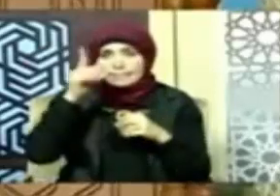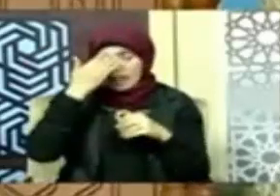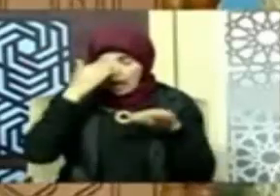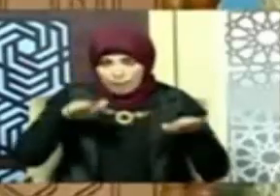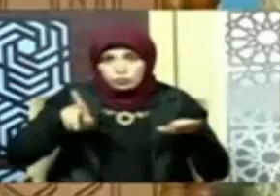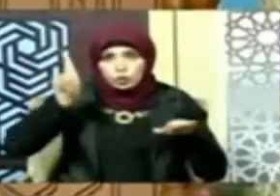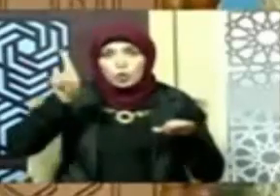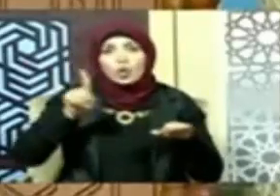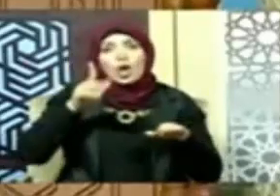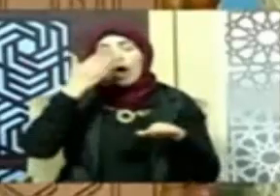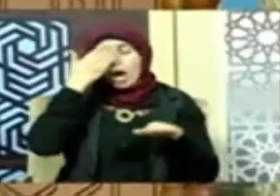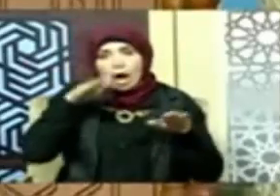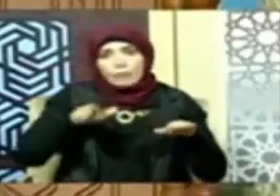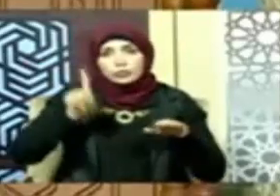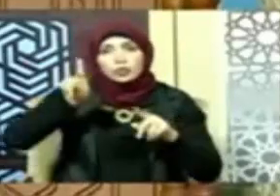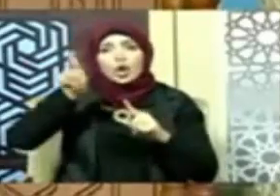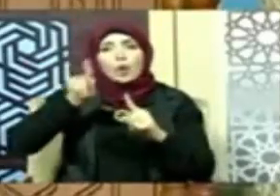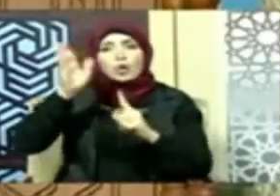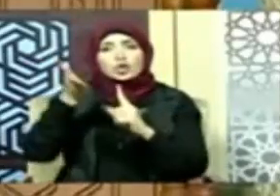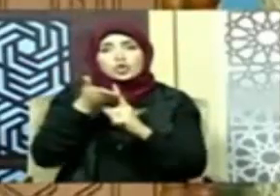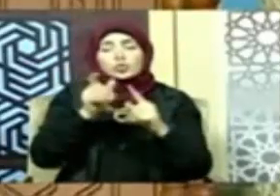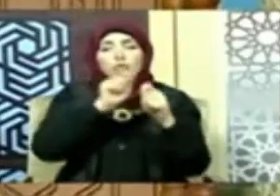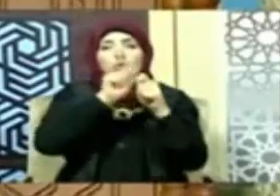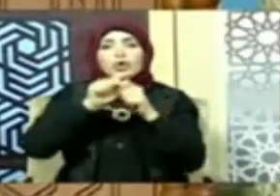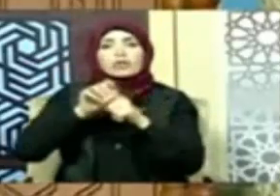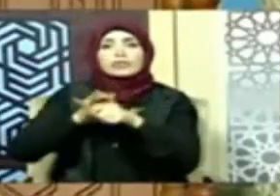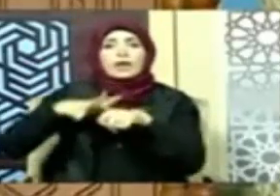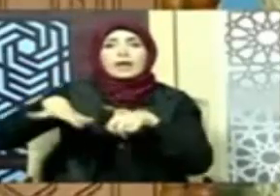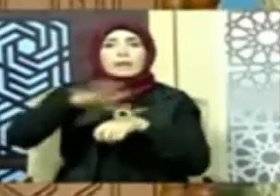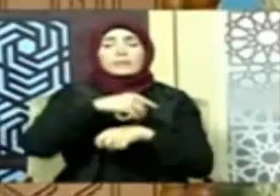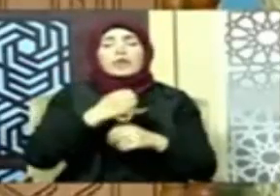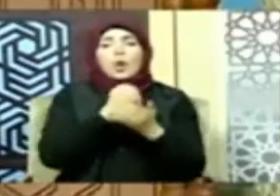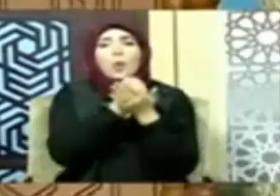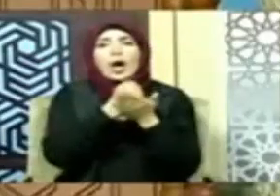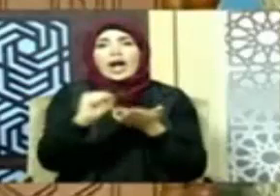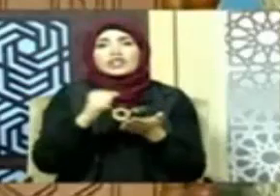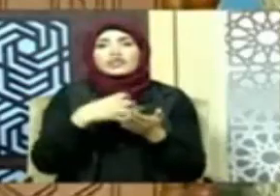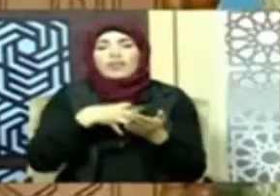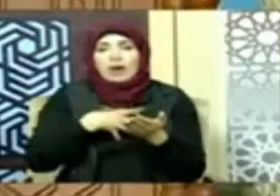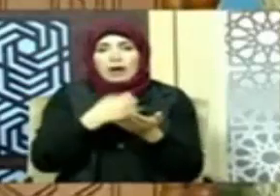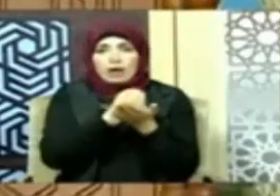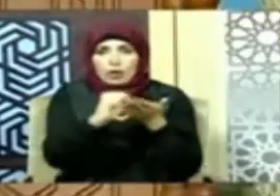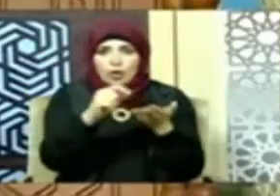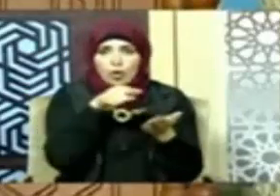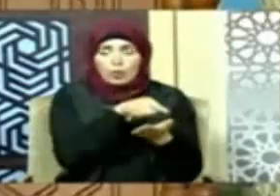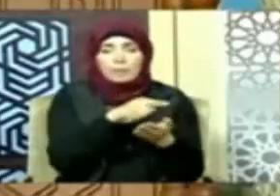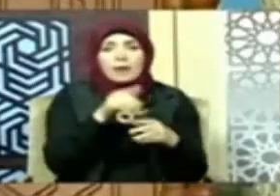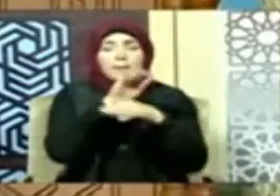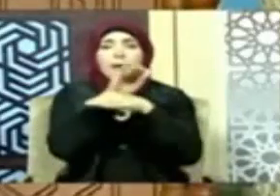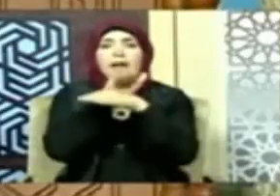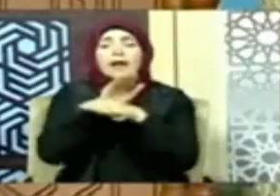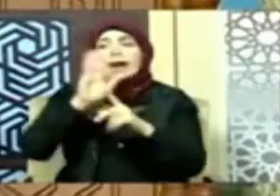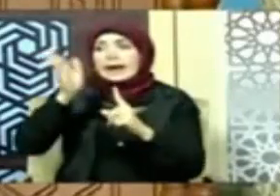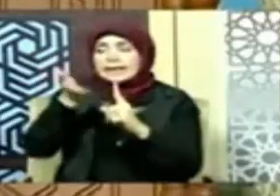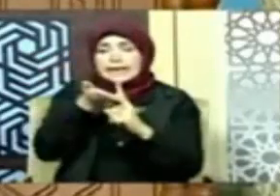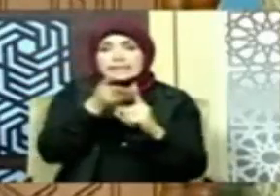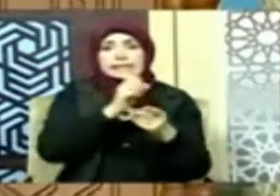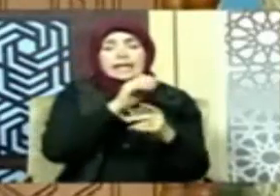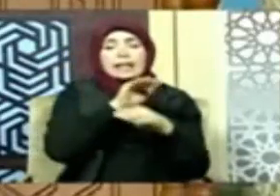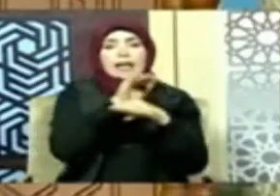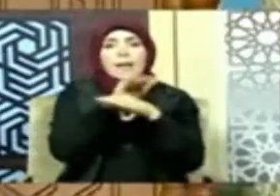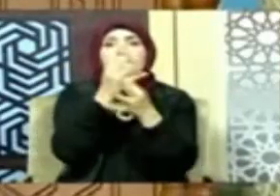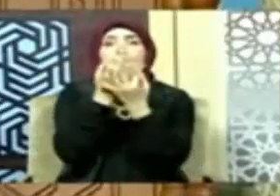ورسوله نصح الأمة وكشف الله به الغمة، بلغ الرسالة وأدى